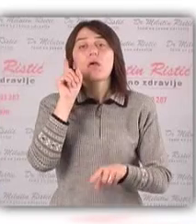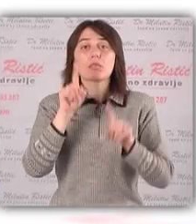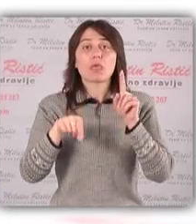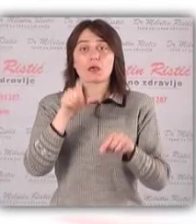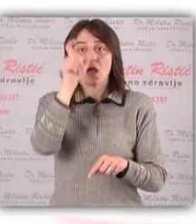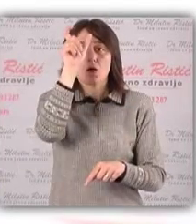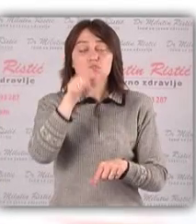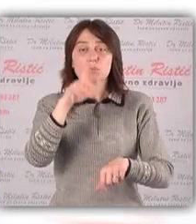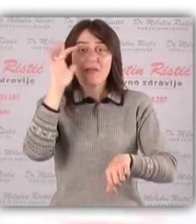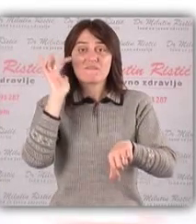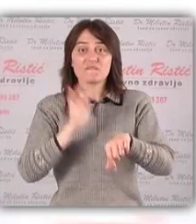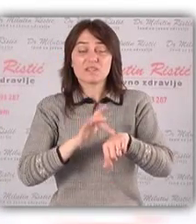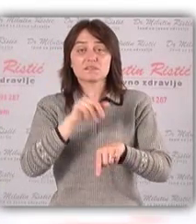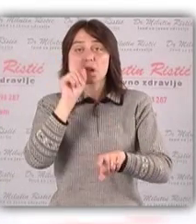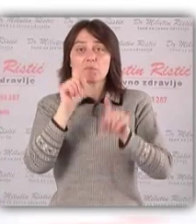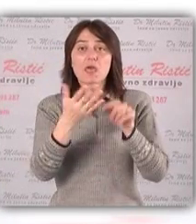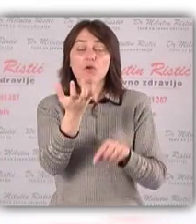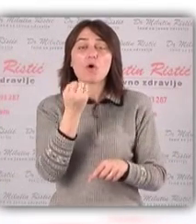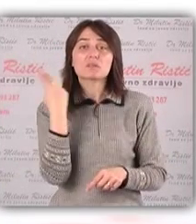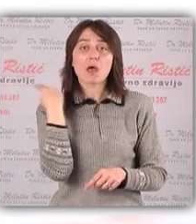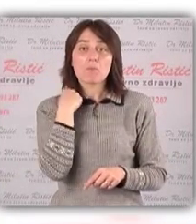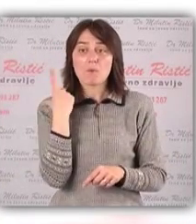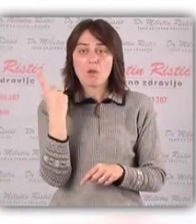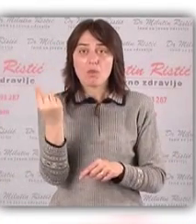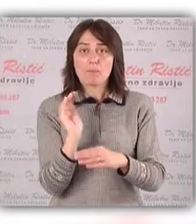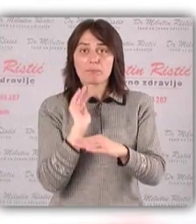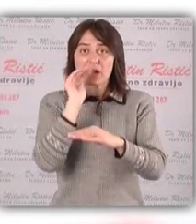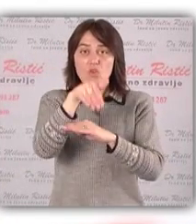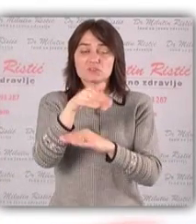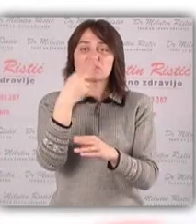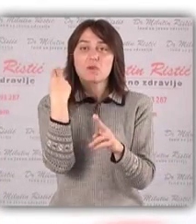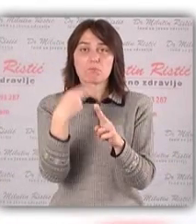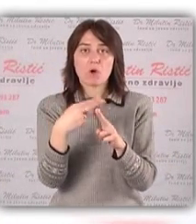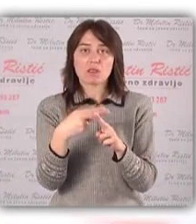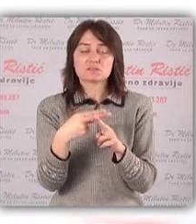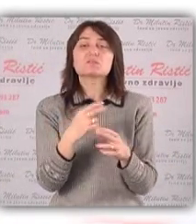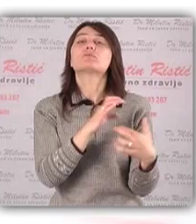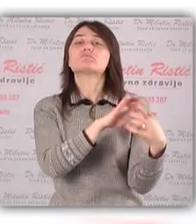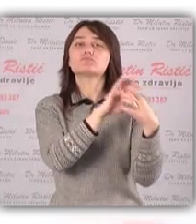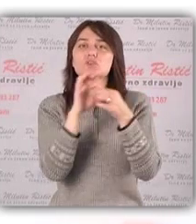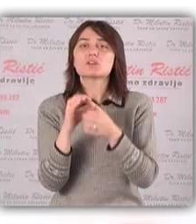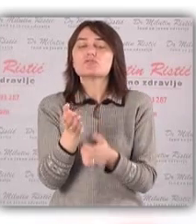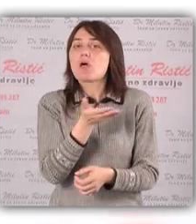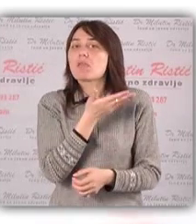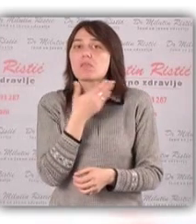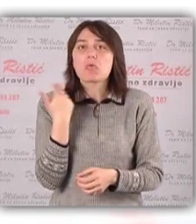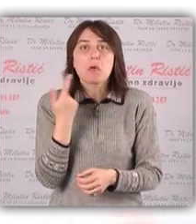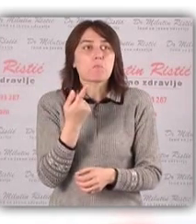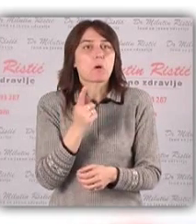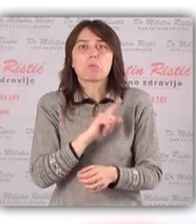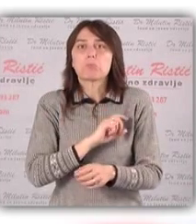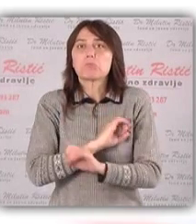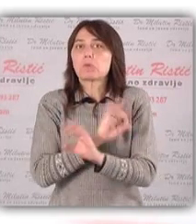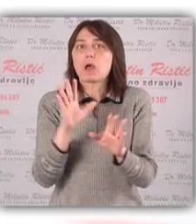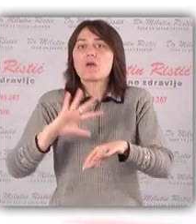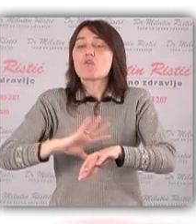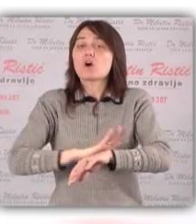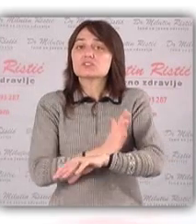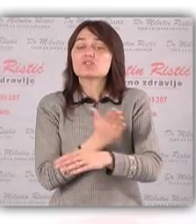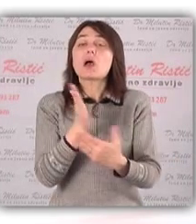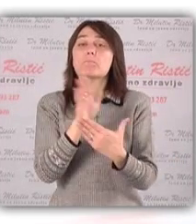Kada je neka osoba inficirana nekom od polno prenosivih bolesti, veoma često nema nikakve